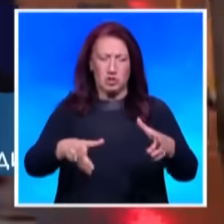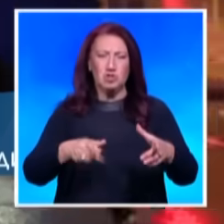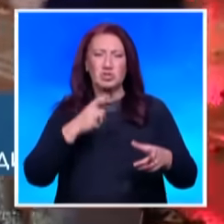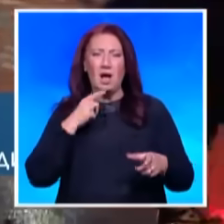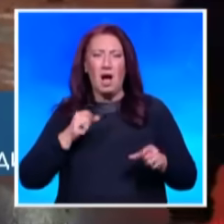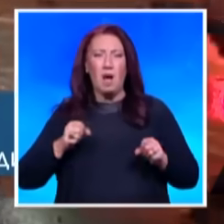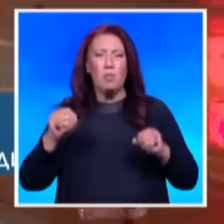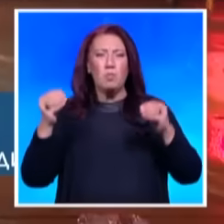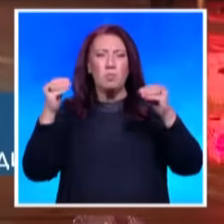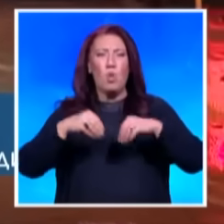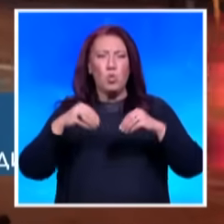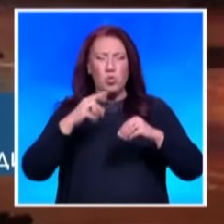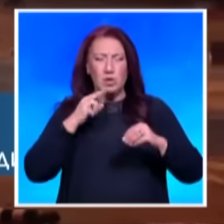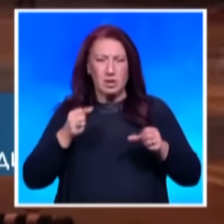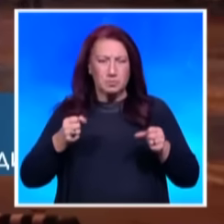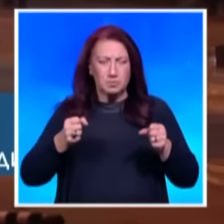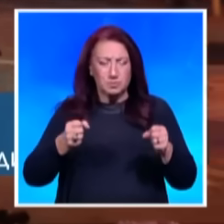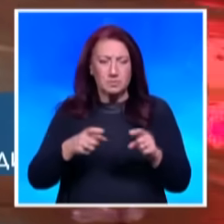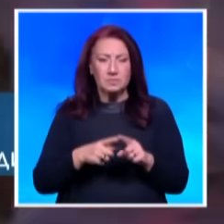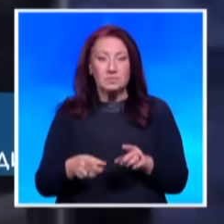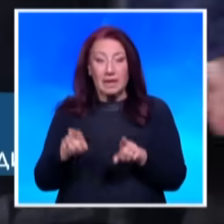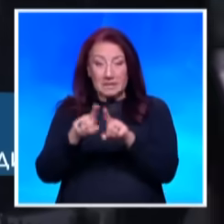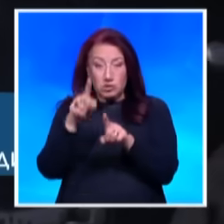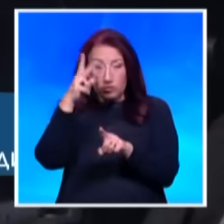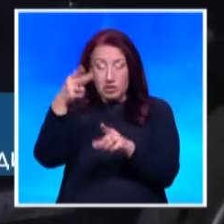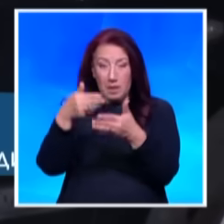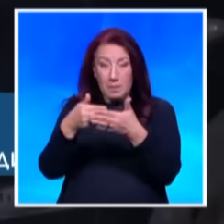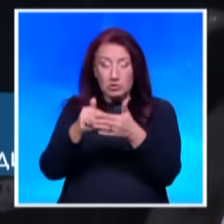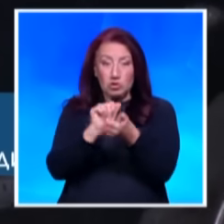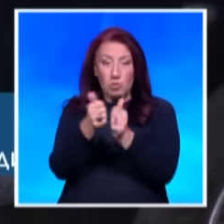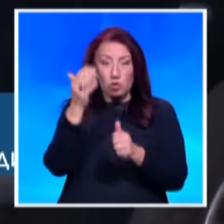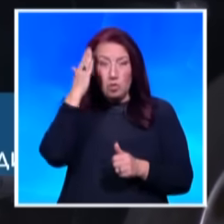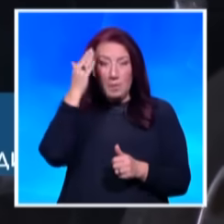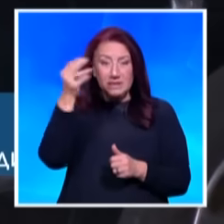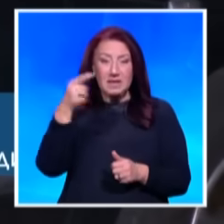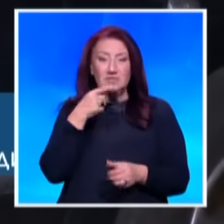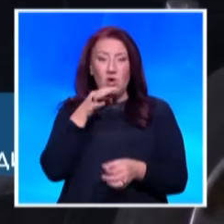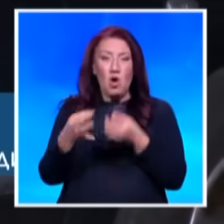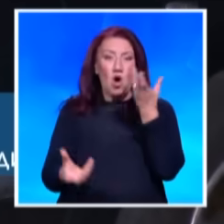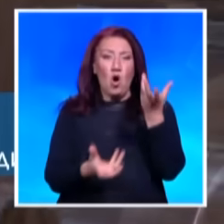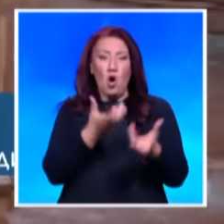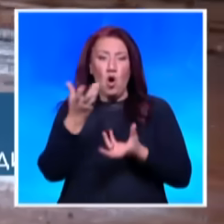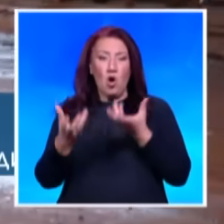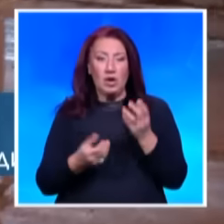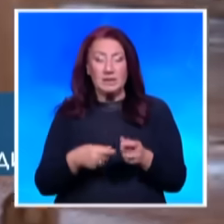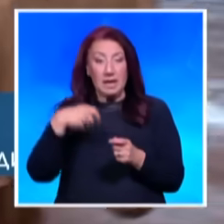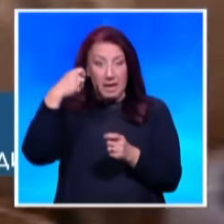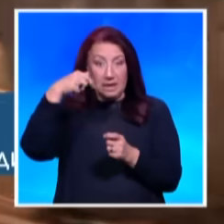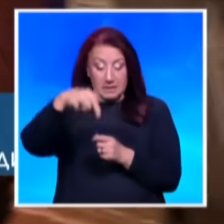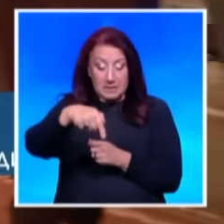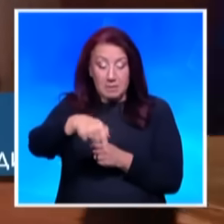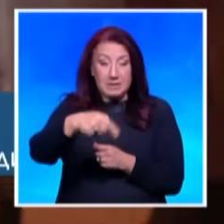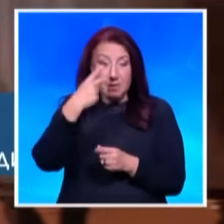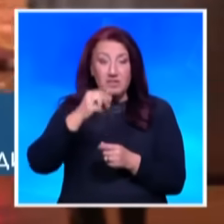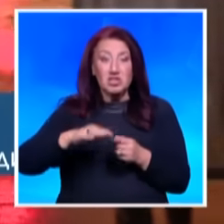обърнати, огъня, който е запален точно до спортното министерство. Снимайте по земята! Снимайте по земята! Какво става с